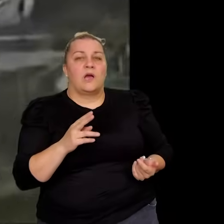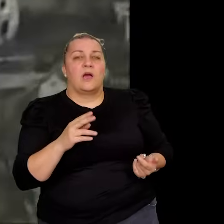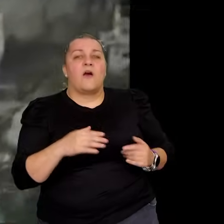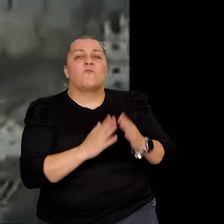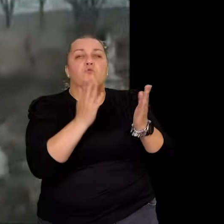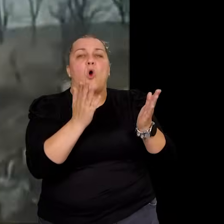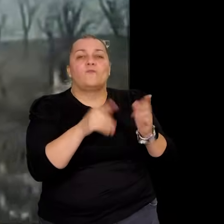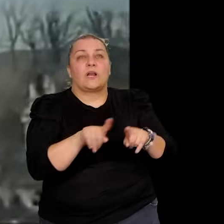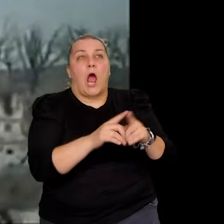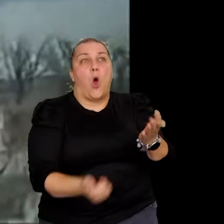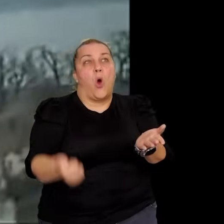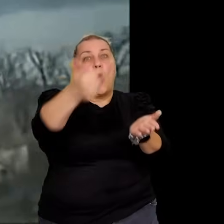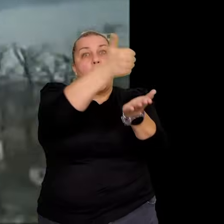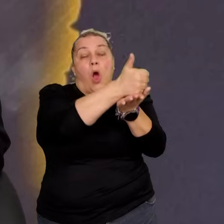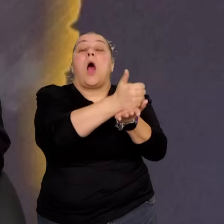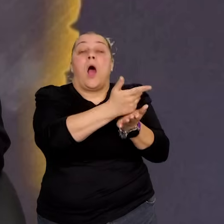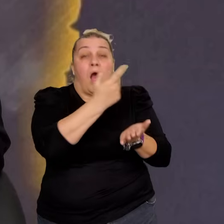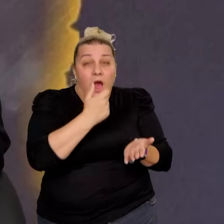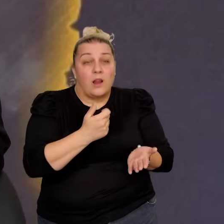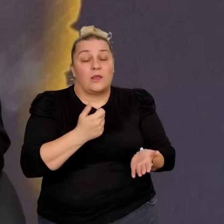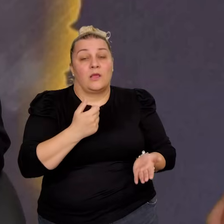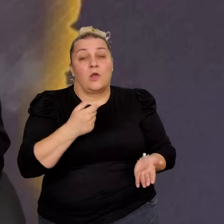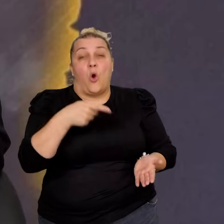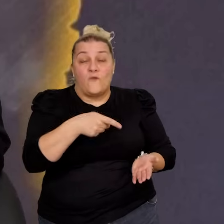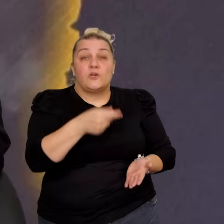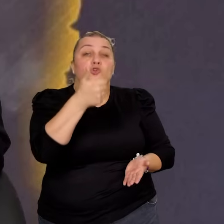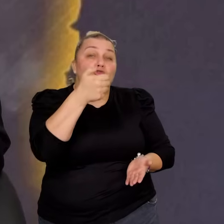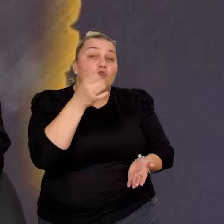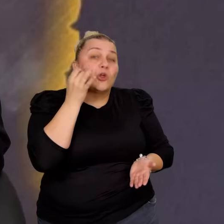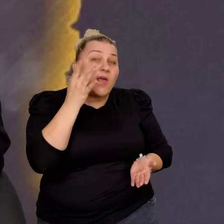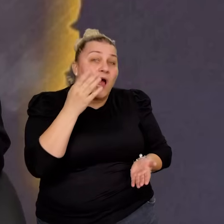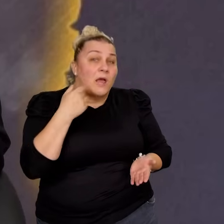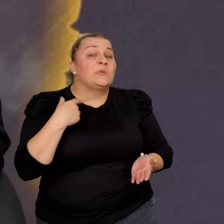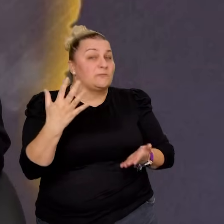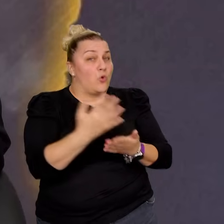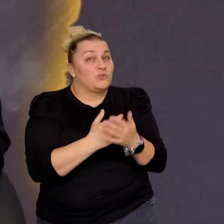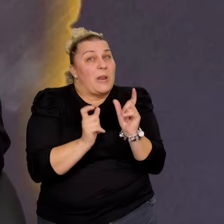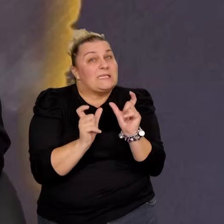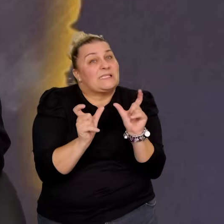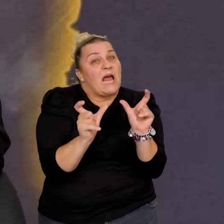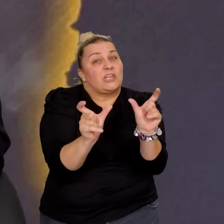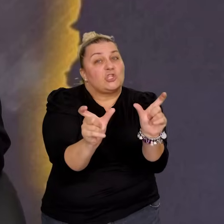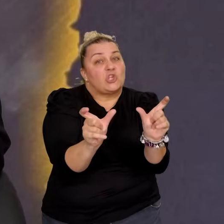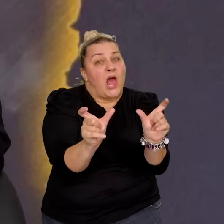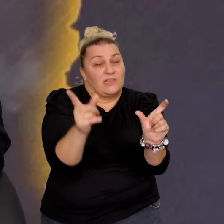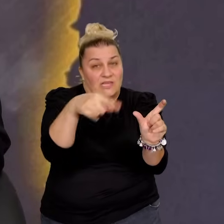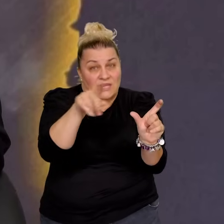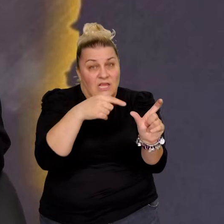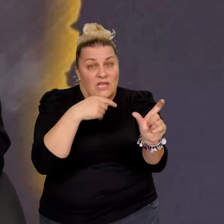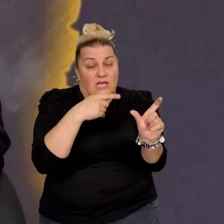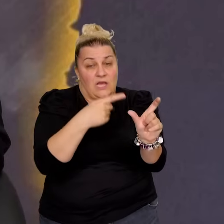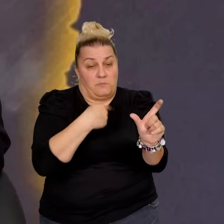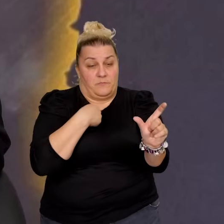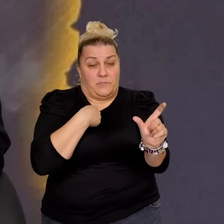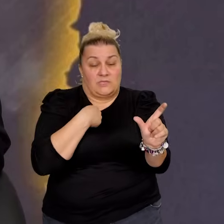Vukovar na pijedestal, ali činjenica je jednostavno da smo tih 100 dana zadržali te horde sa istoka i da smo